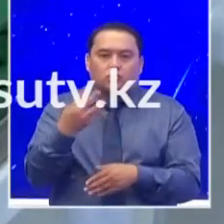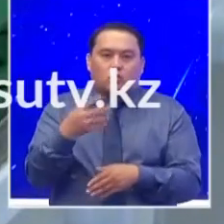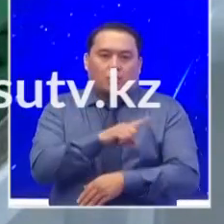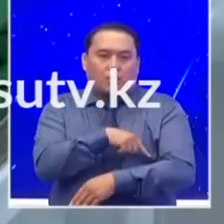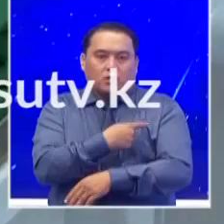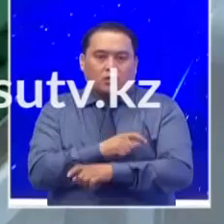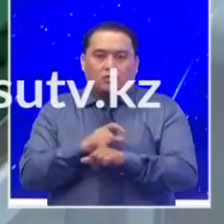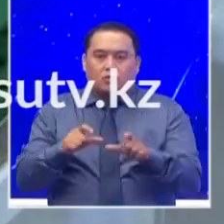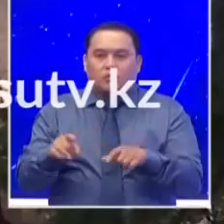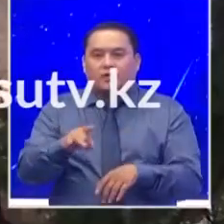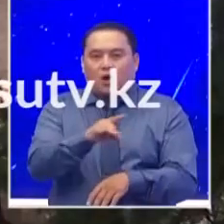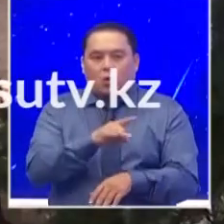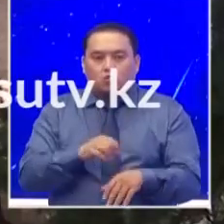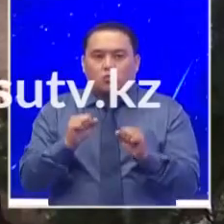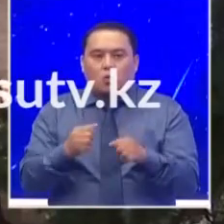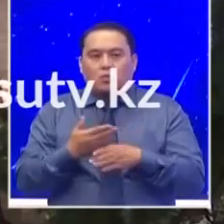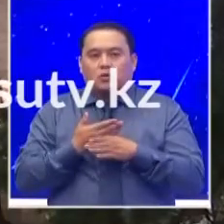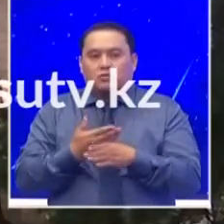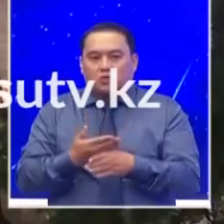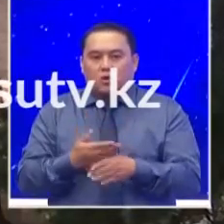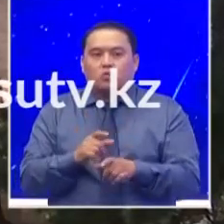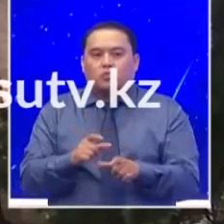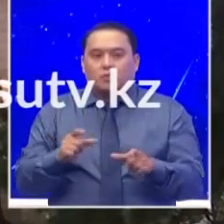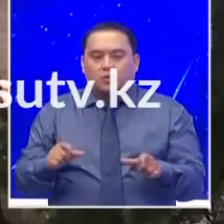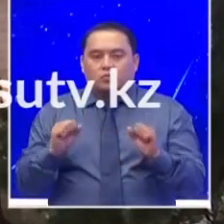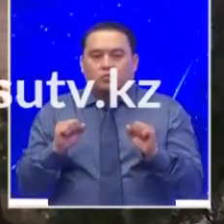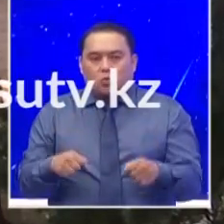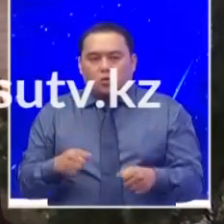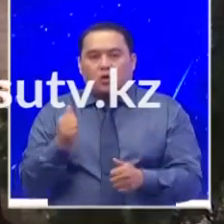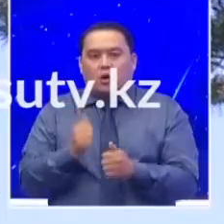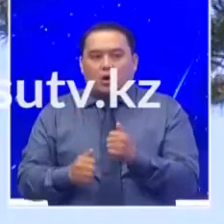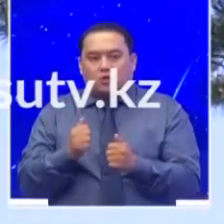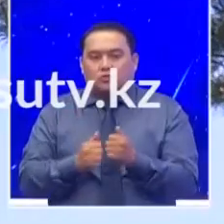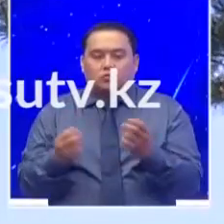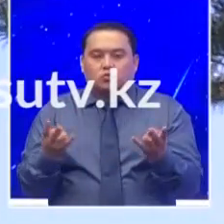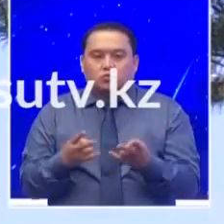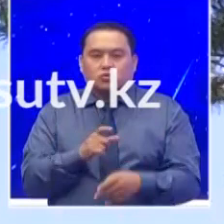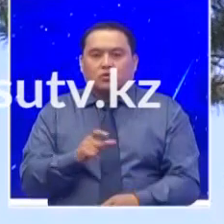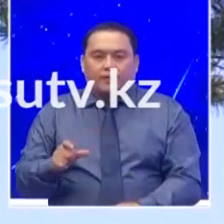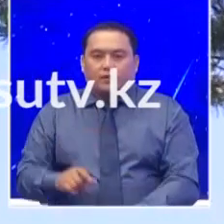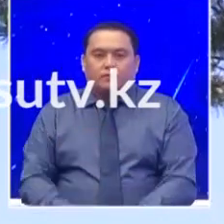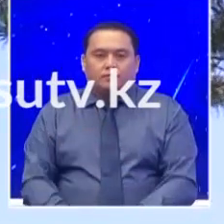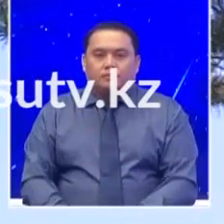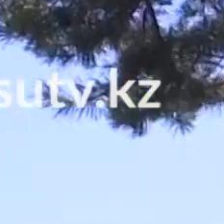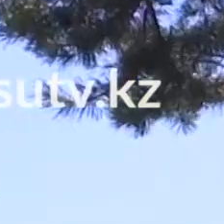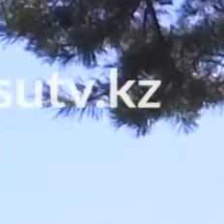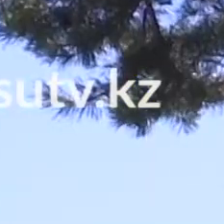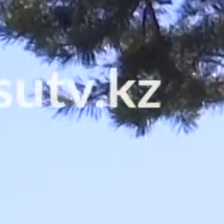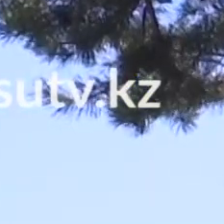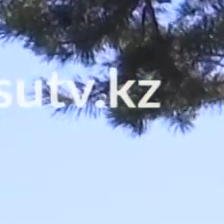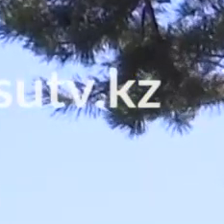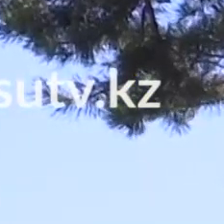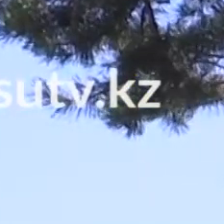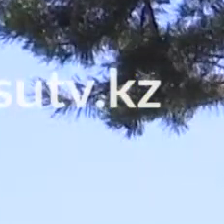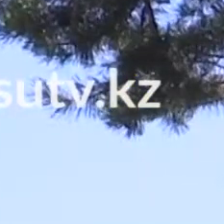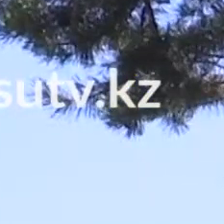медицинскими учреждениями региона, чтобы помощь неравнодушных граждан мог получить каждый в ней нуждающийся. Рустам Аралбаев, Айдос Калиев,